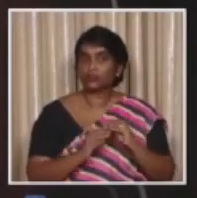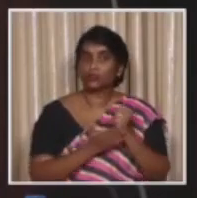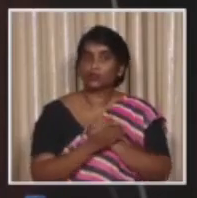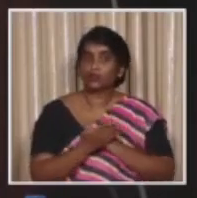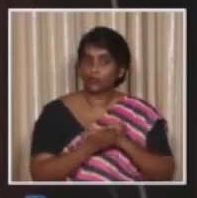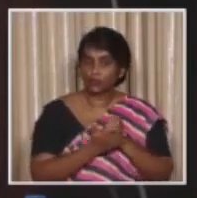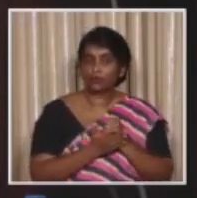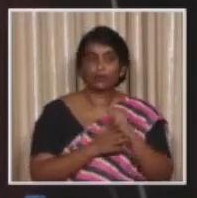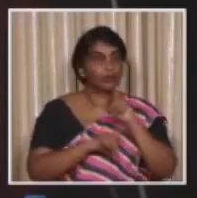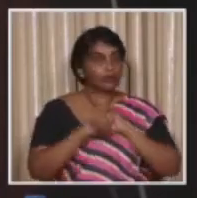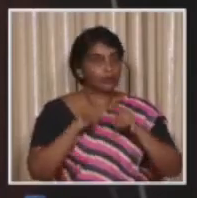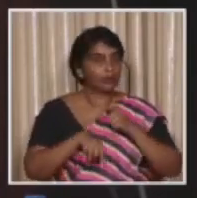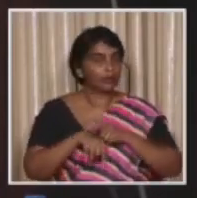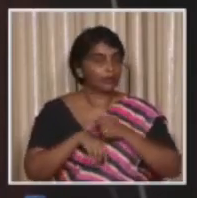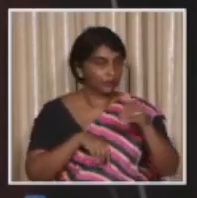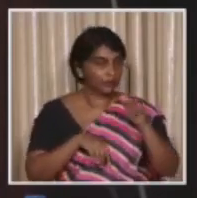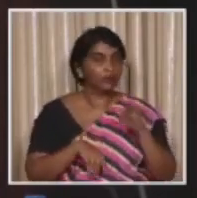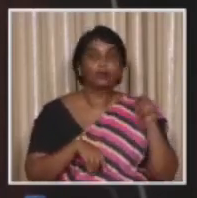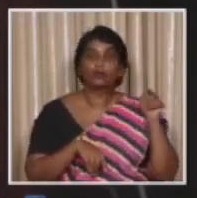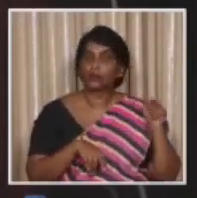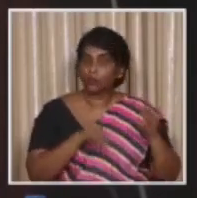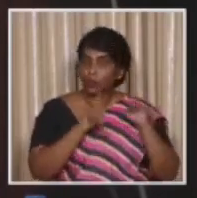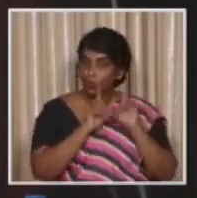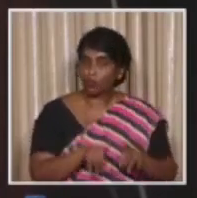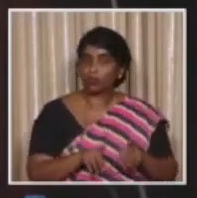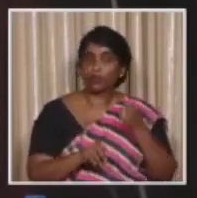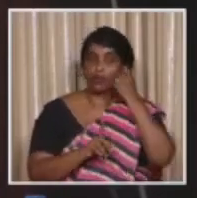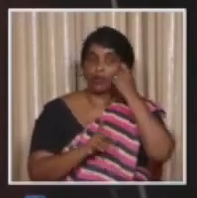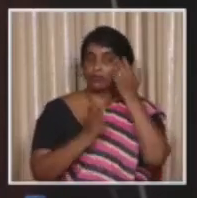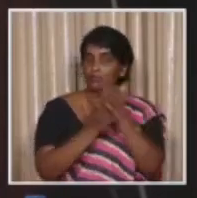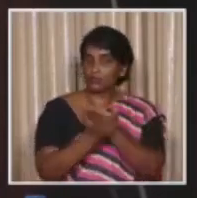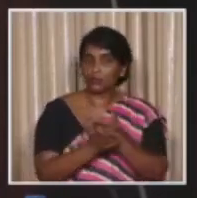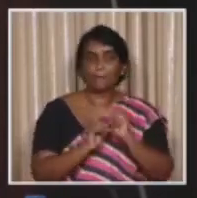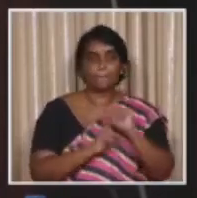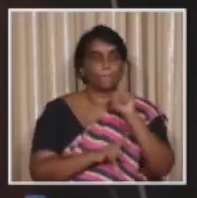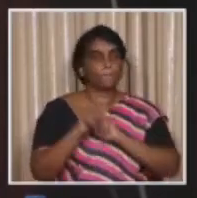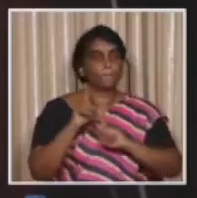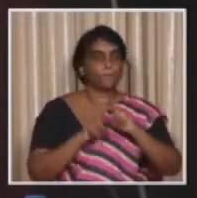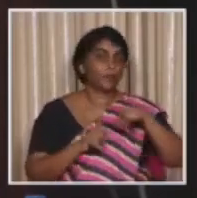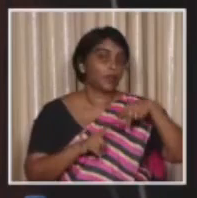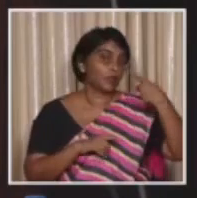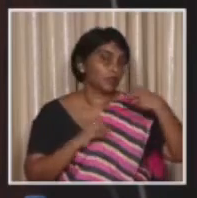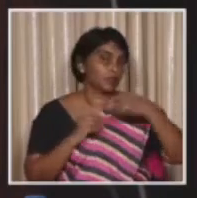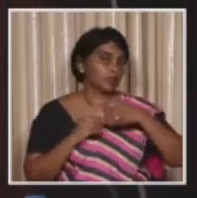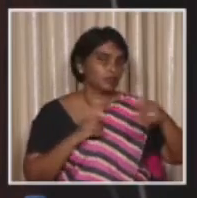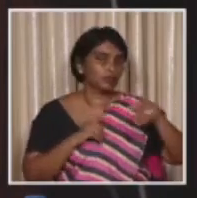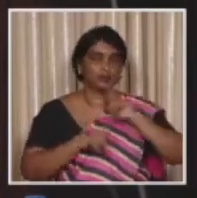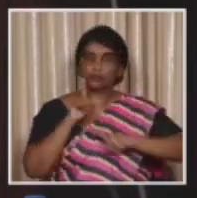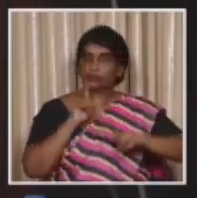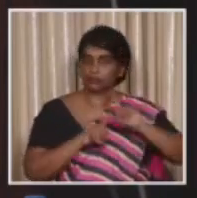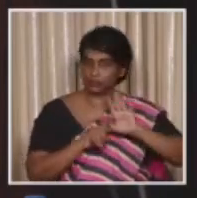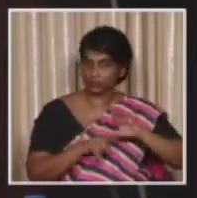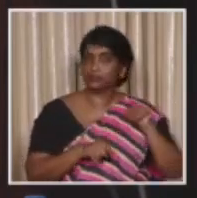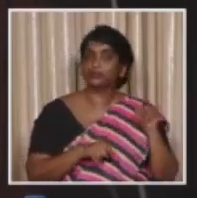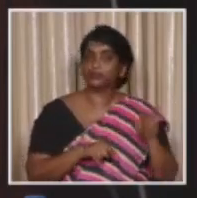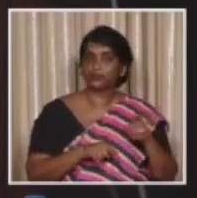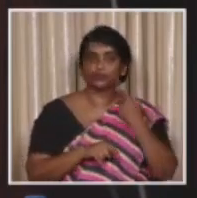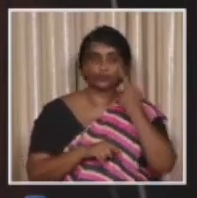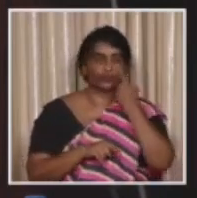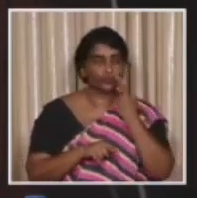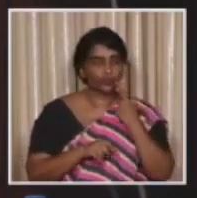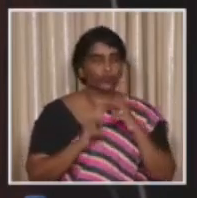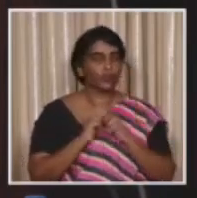දෙනාම කතා කරන වෙලාවක තමයි මේ වගේ යෝජනාවක් මේ පාර්ලිමේන්තුවේ දවස් දෙකක් තුළ කතා කරන්න සිද්ධ වෙන්නේ. ඉතාමත්